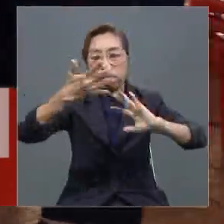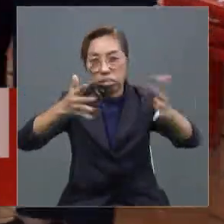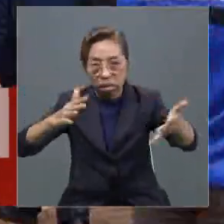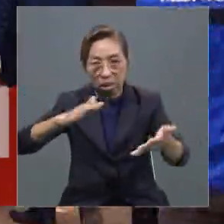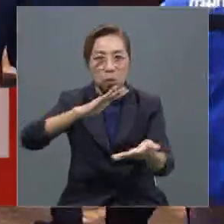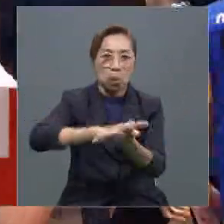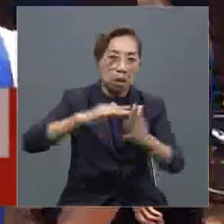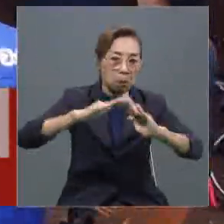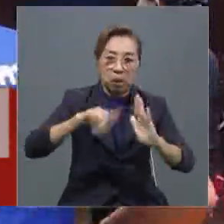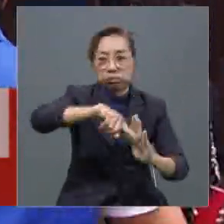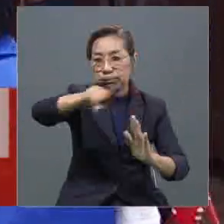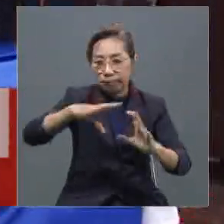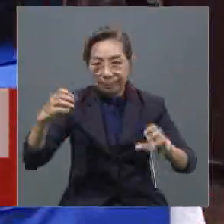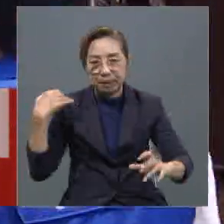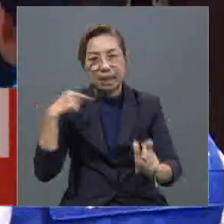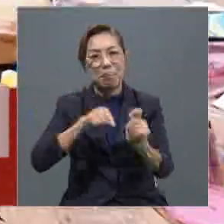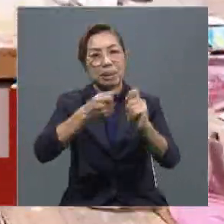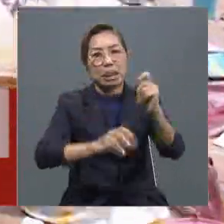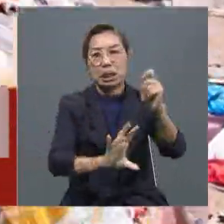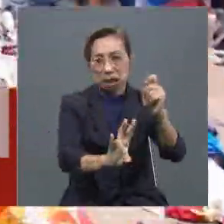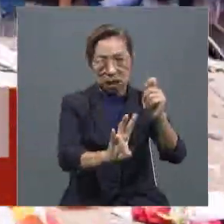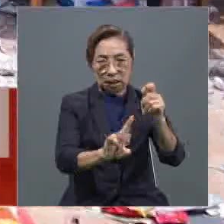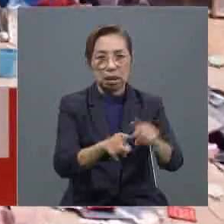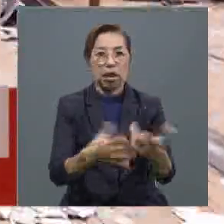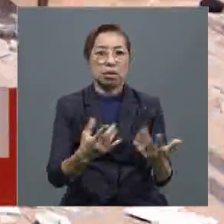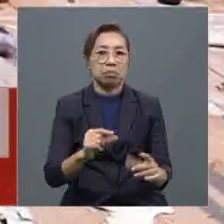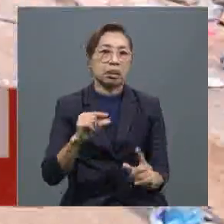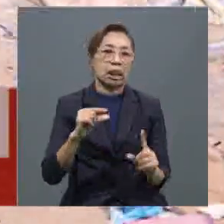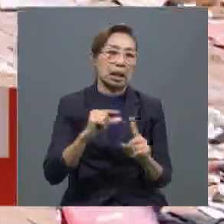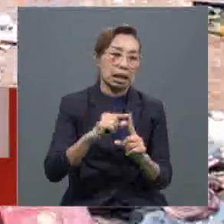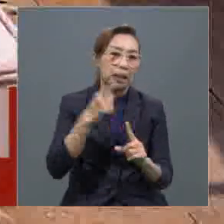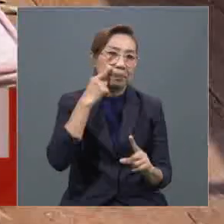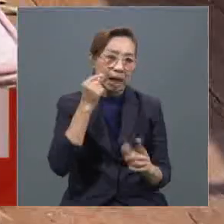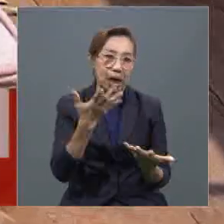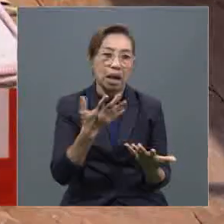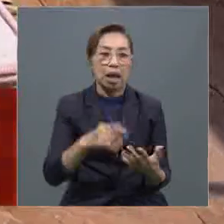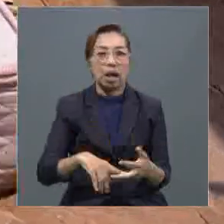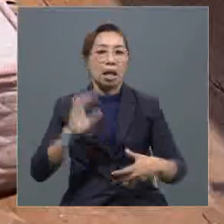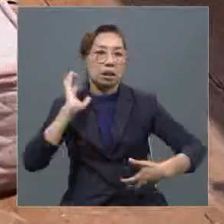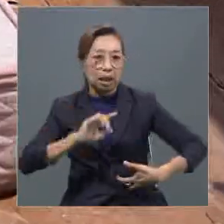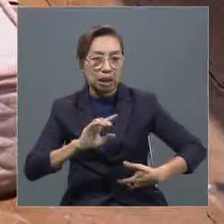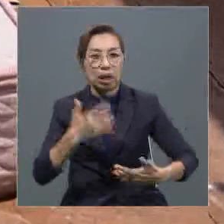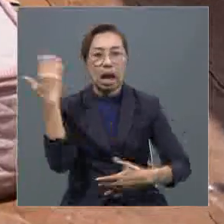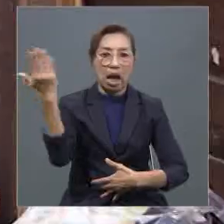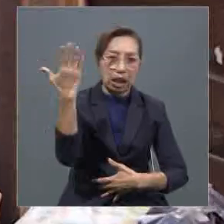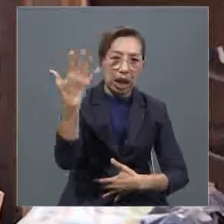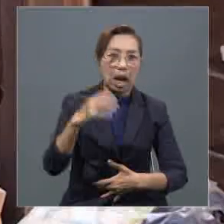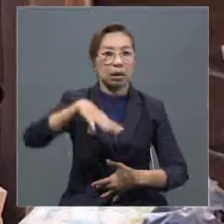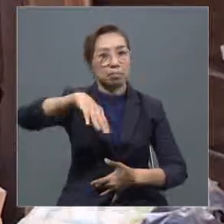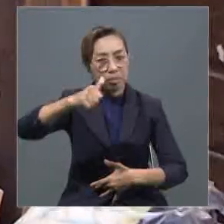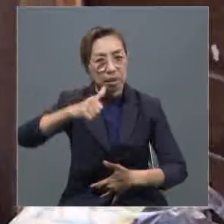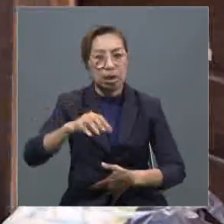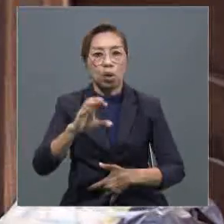รวม 7อำเภอทั้งที่อำเภอเจริญศิลป์คำตาล้าวานรนิวาสอากาศอำนวยเมืองสกลนคร